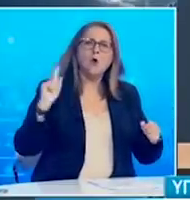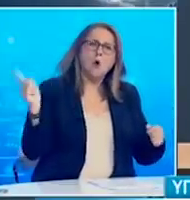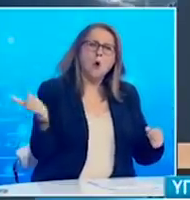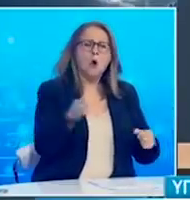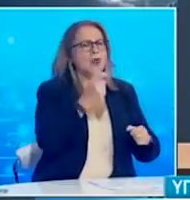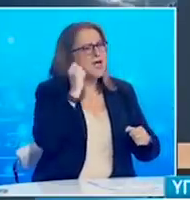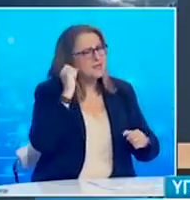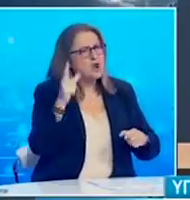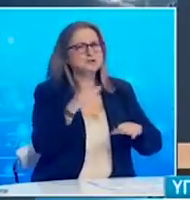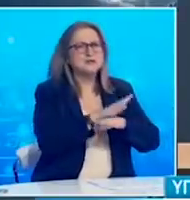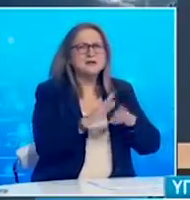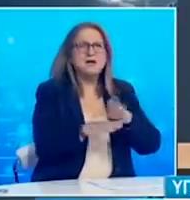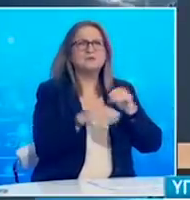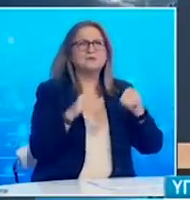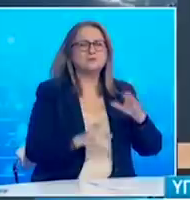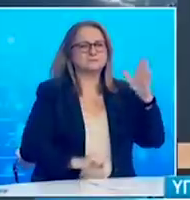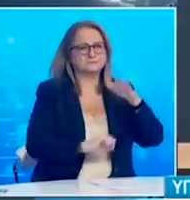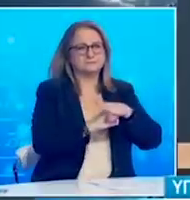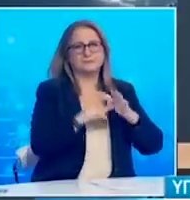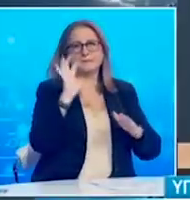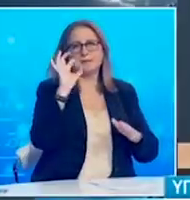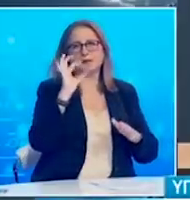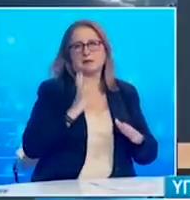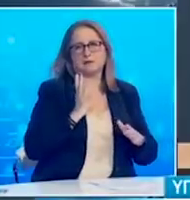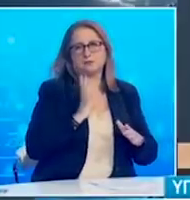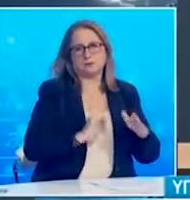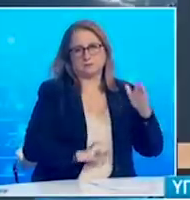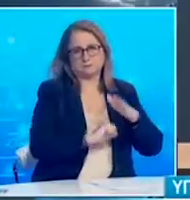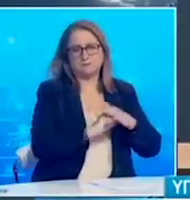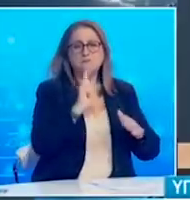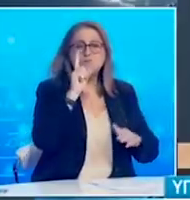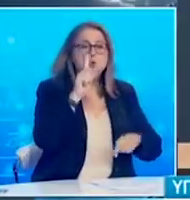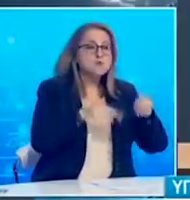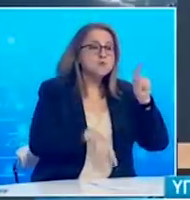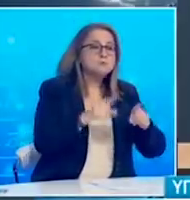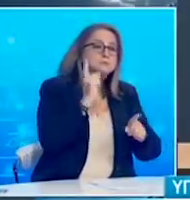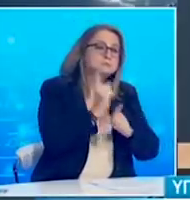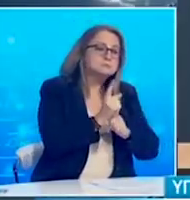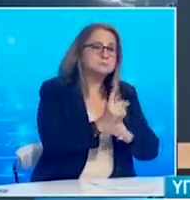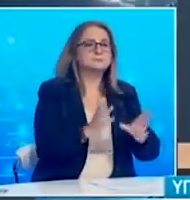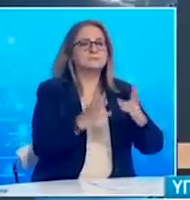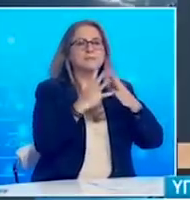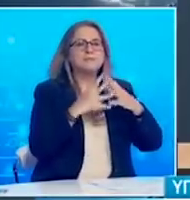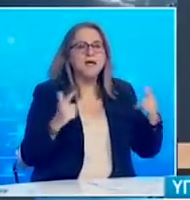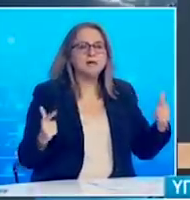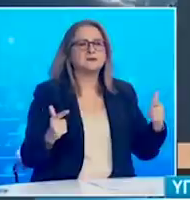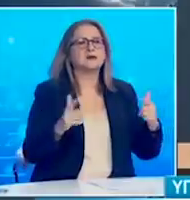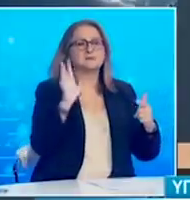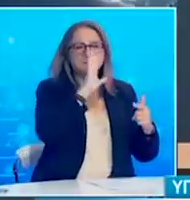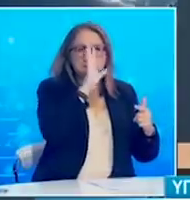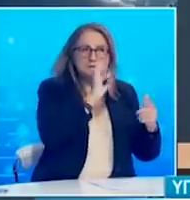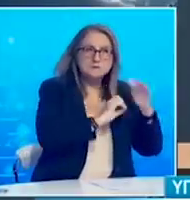και κοινωνικές εκδηλώσεις και συναθρήσεις, εκτός από αυτές όπου εφαρμόζονται ειδικοί κανόνες, παραδείγματος χάρη στα εστιατόρια, στα